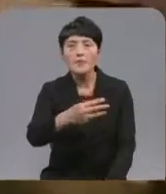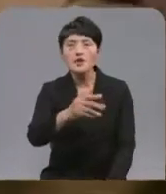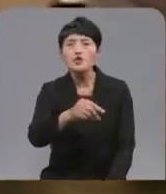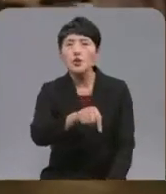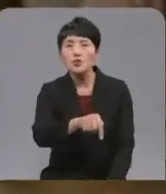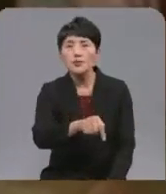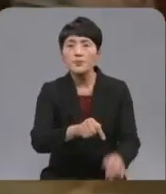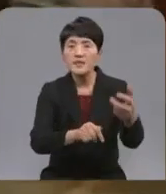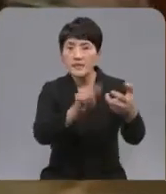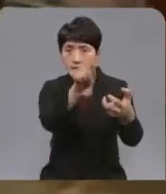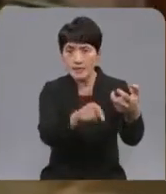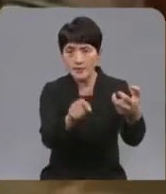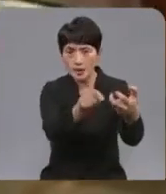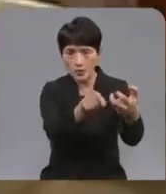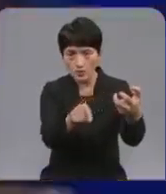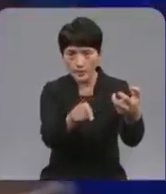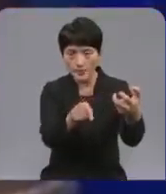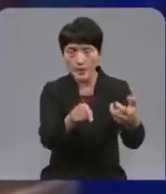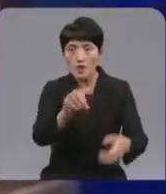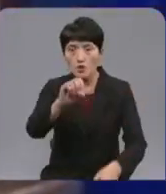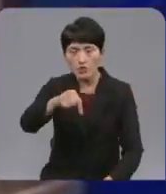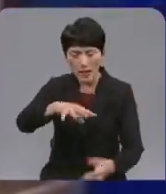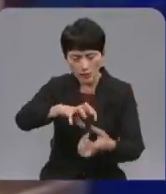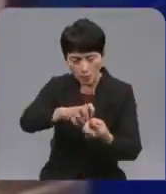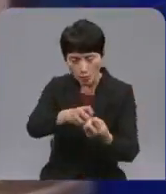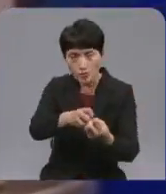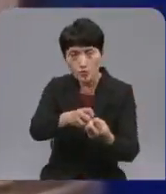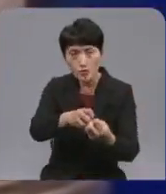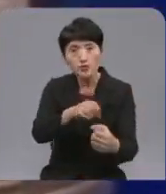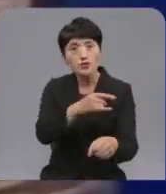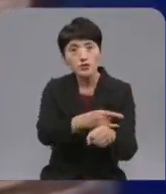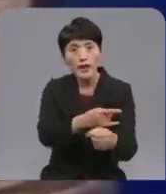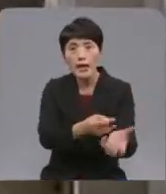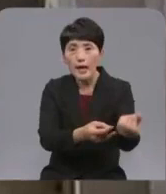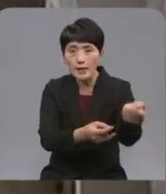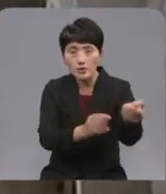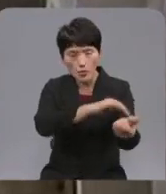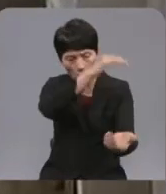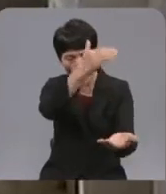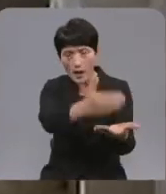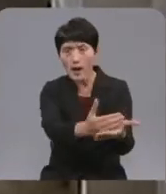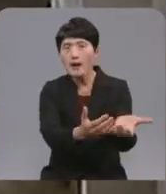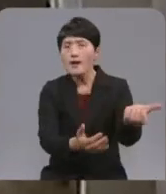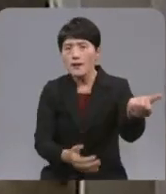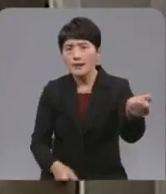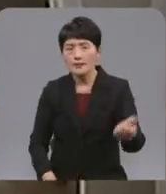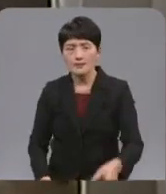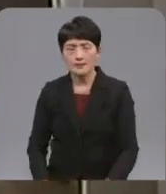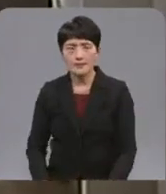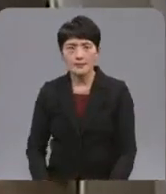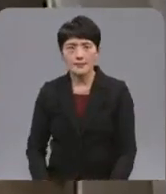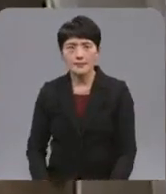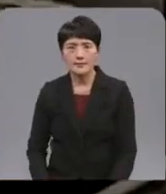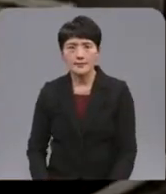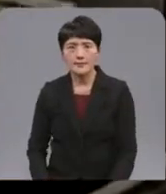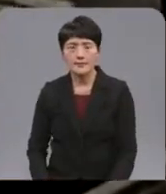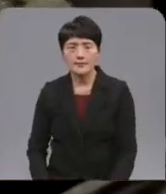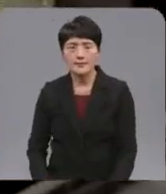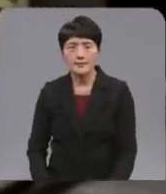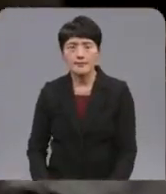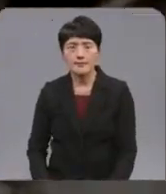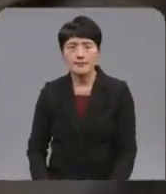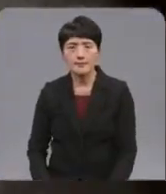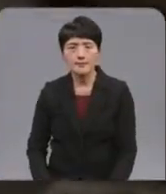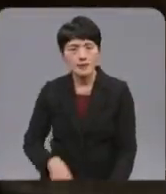有关人士表示，这反映了我国当前的安全实际情况。白皮书还指出，最近北韩通过核再处